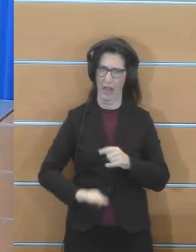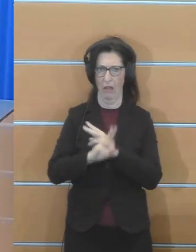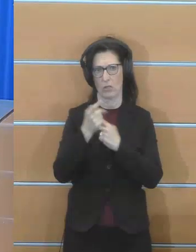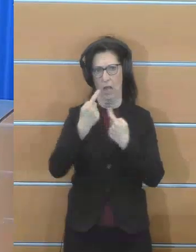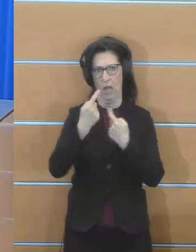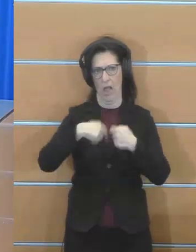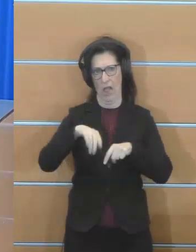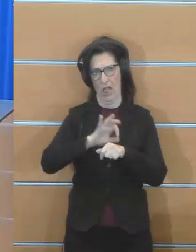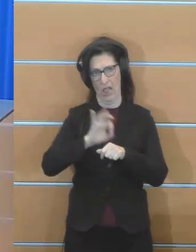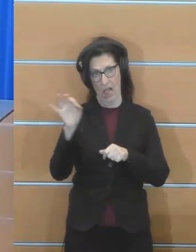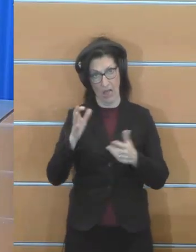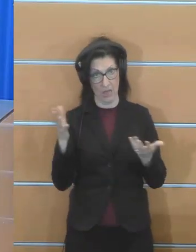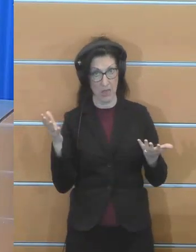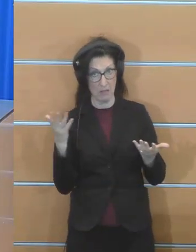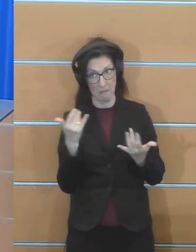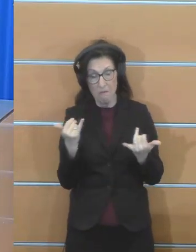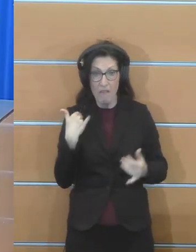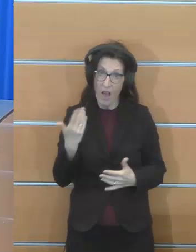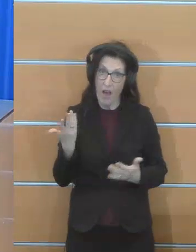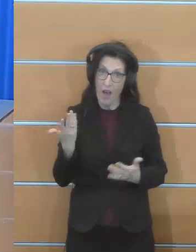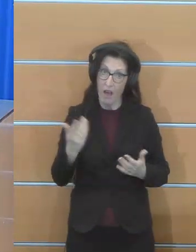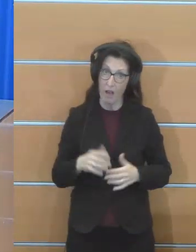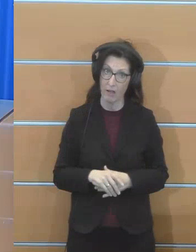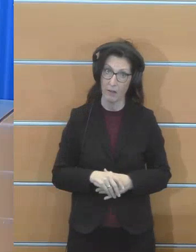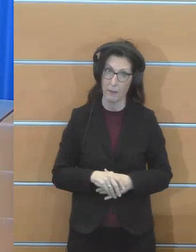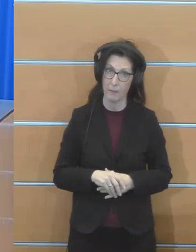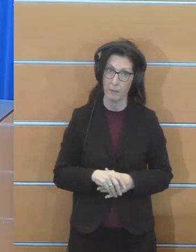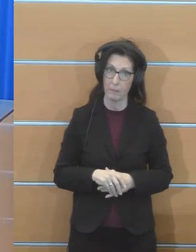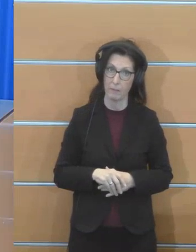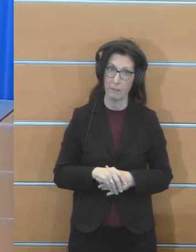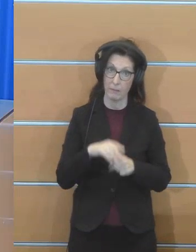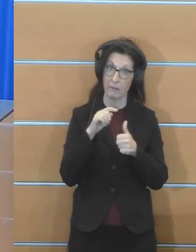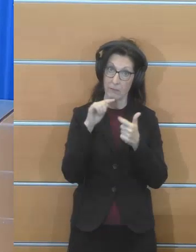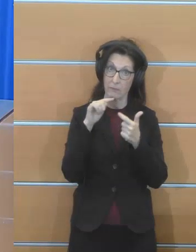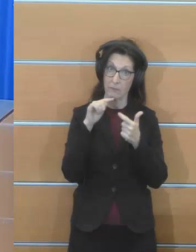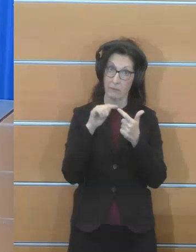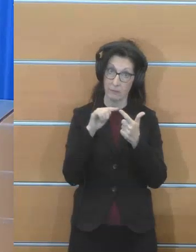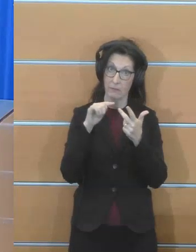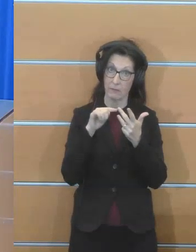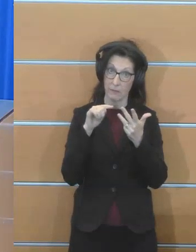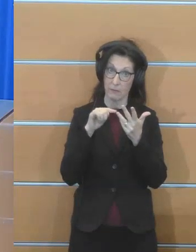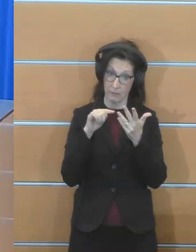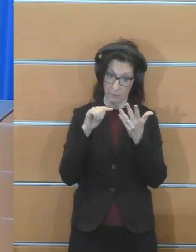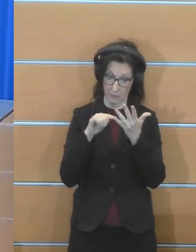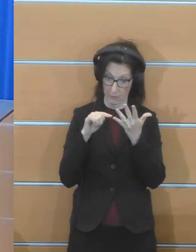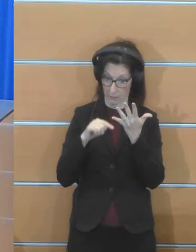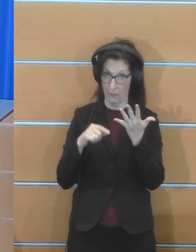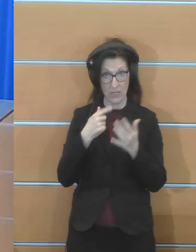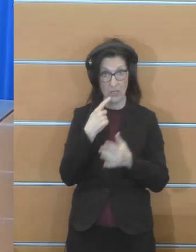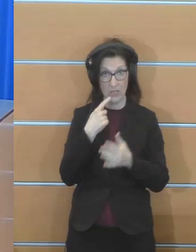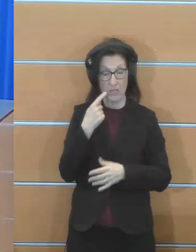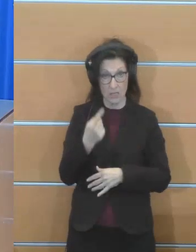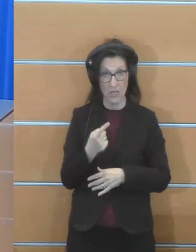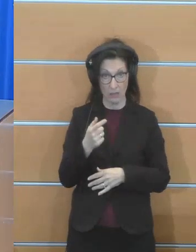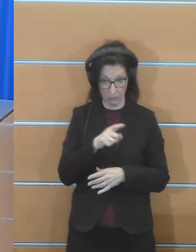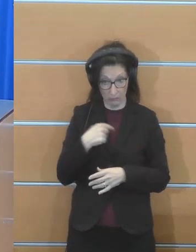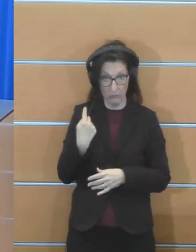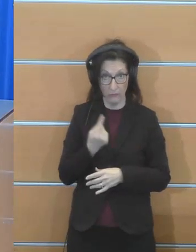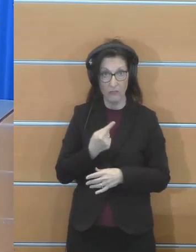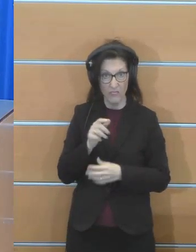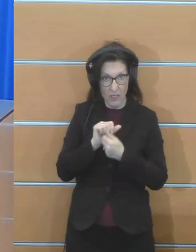meine Damen und Herren dafür haben wir uns eingesetzt und dafür werden sich unsere